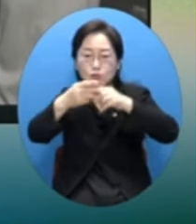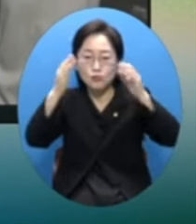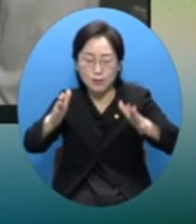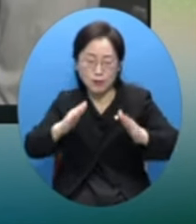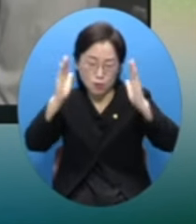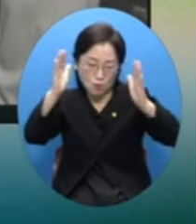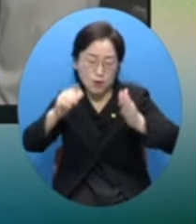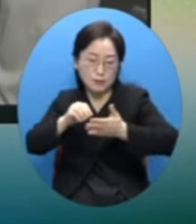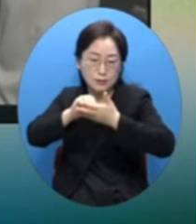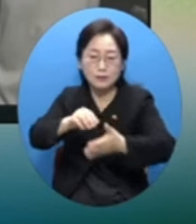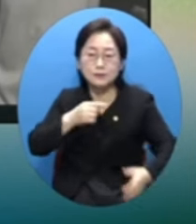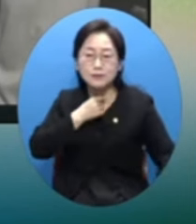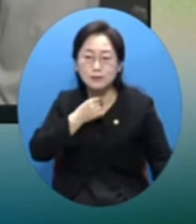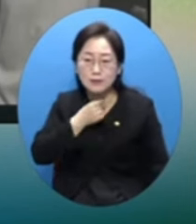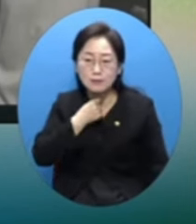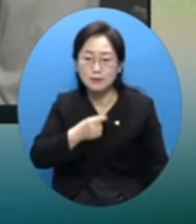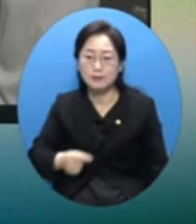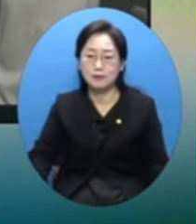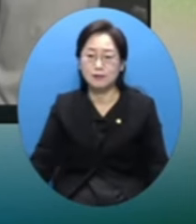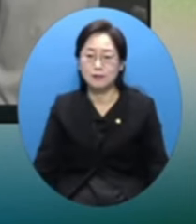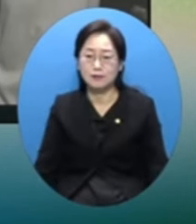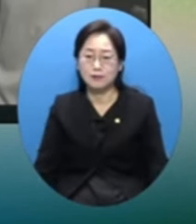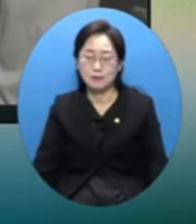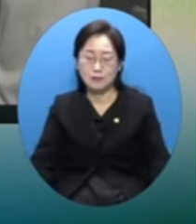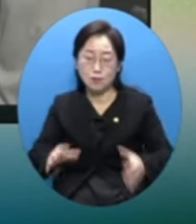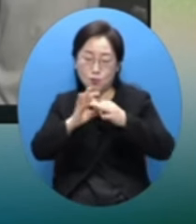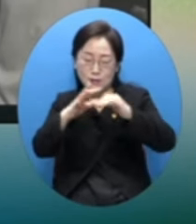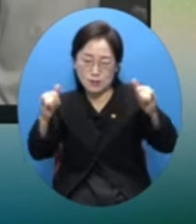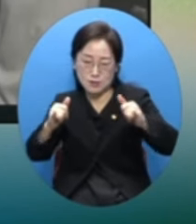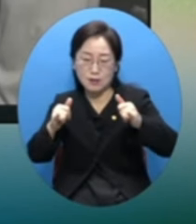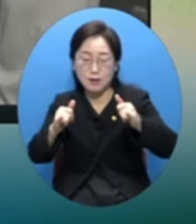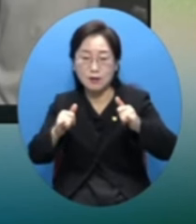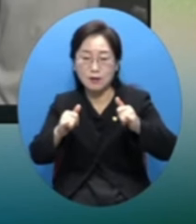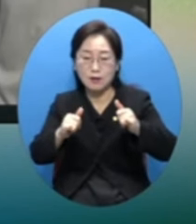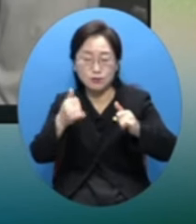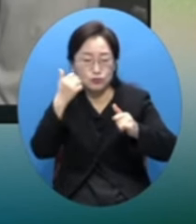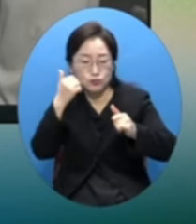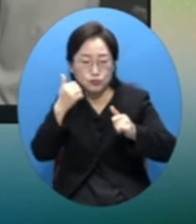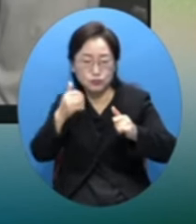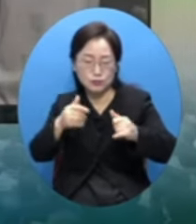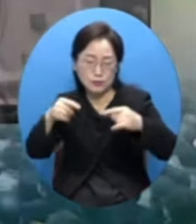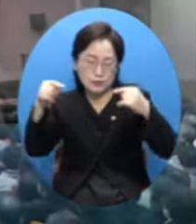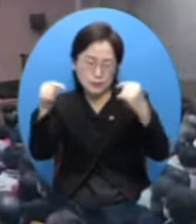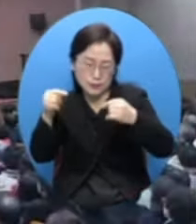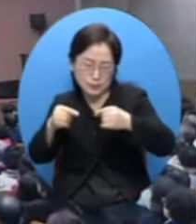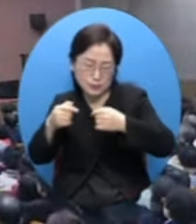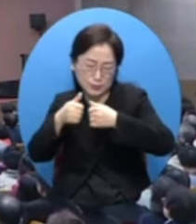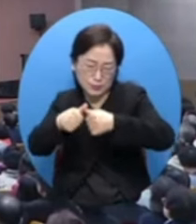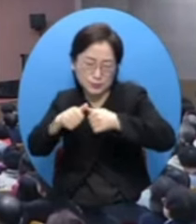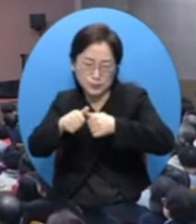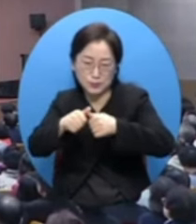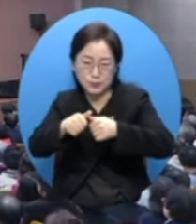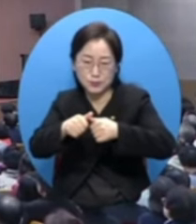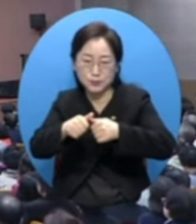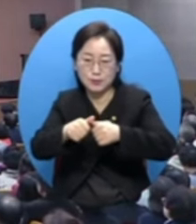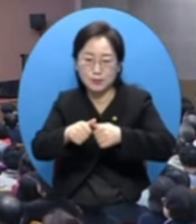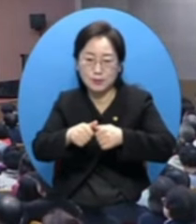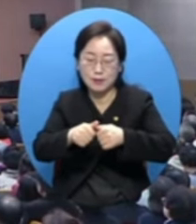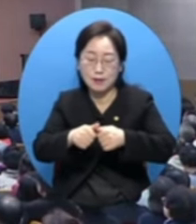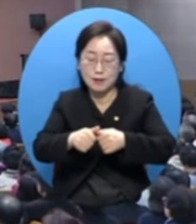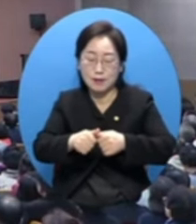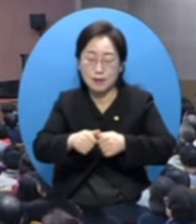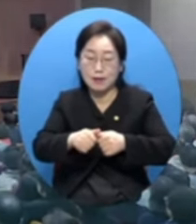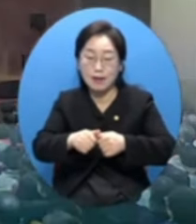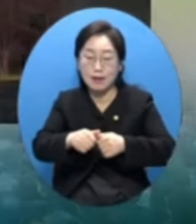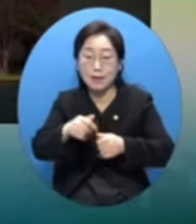공부를 해야 되겠다고 그 관계자와 논쟁을 벌려서 달라스 남감리교 대학에